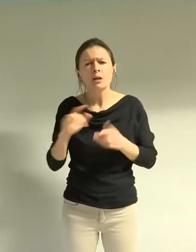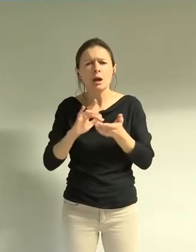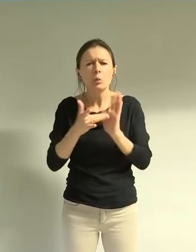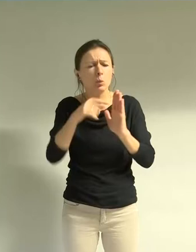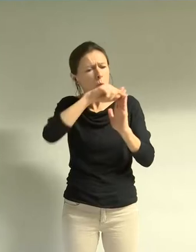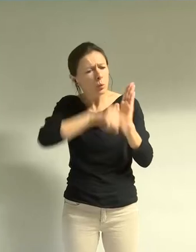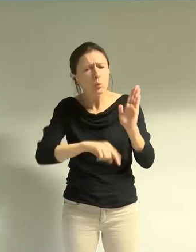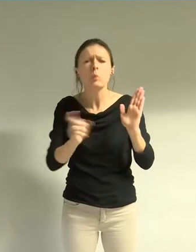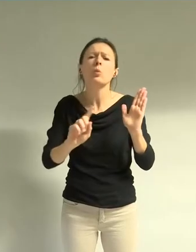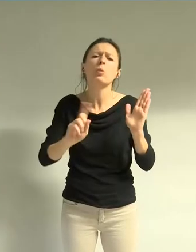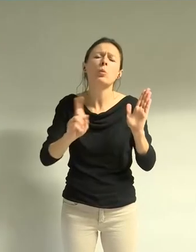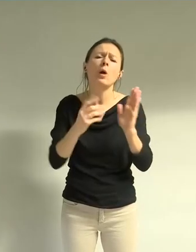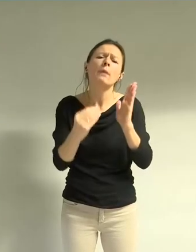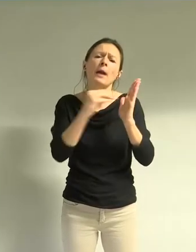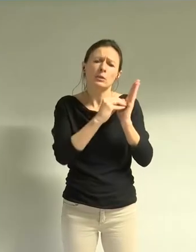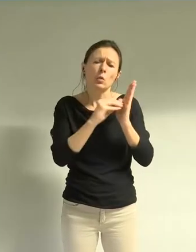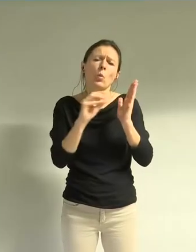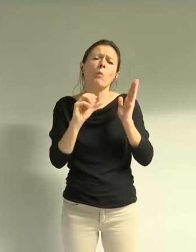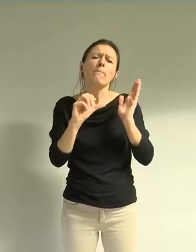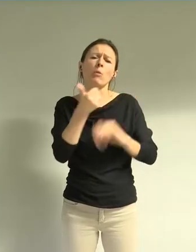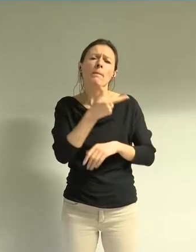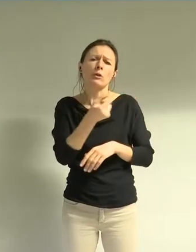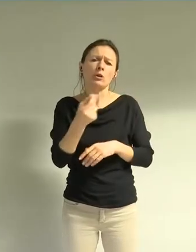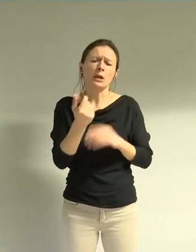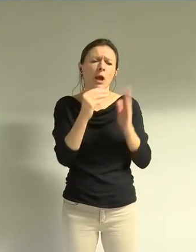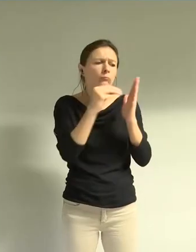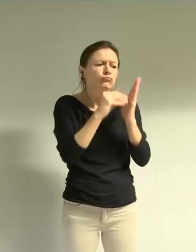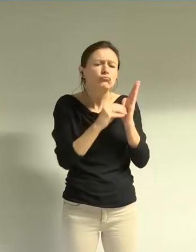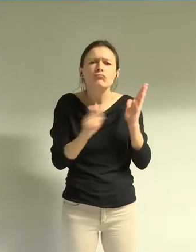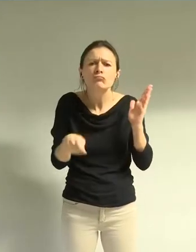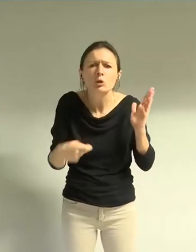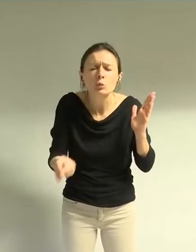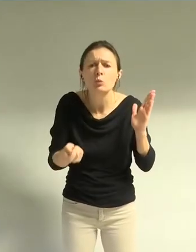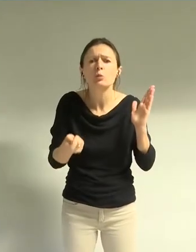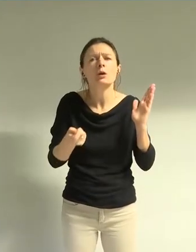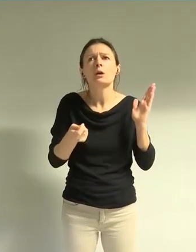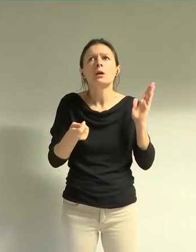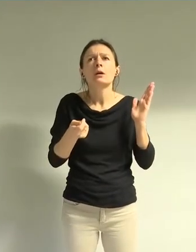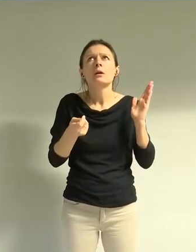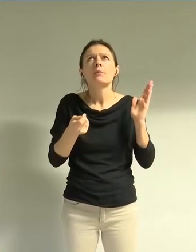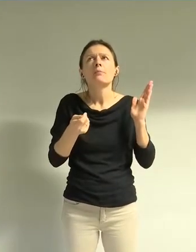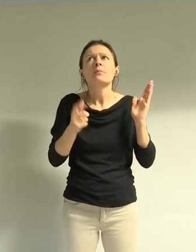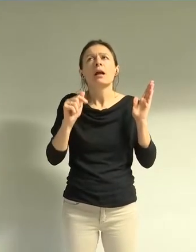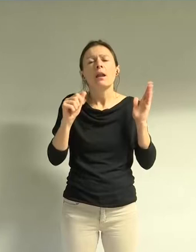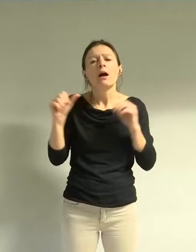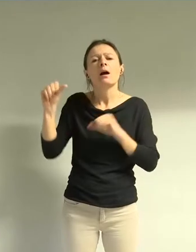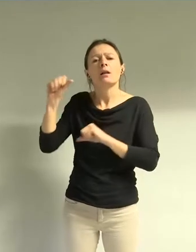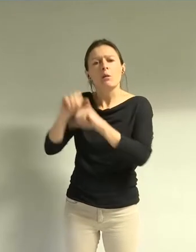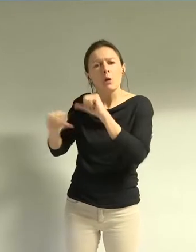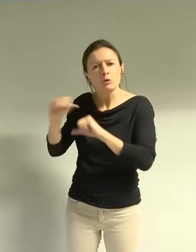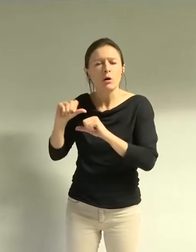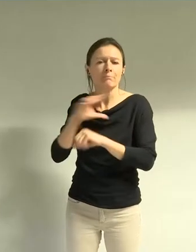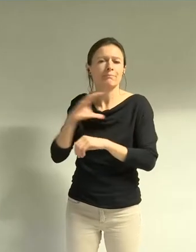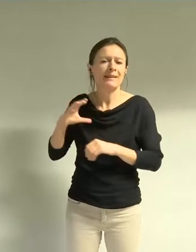libération il ya le première les premières pistes avec lesquels on peut travailler évidemment cela inclut les laboratoires de madame qui est roi oif et bien sûr